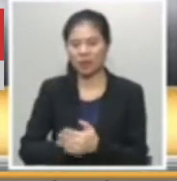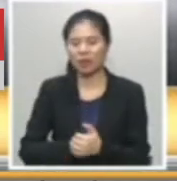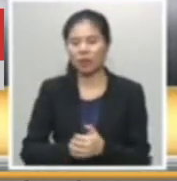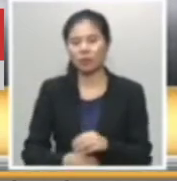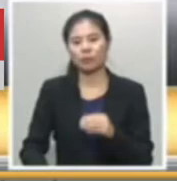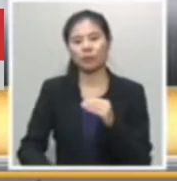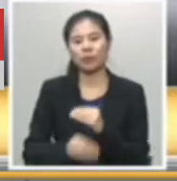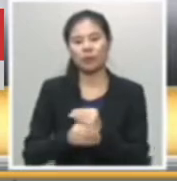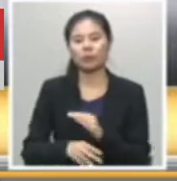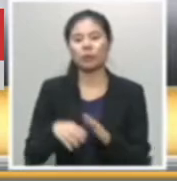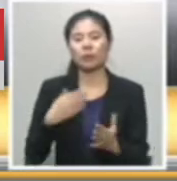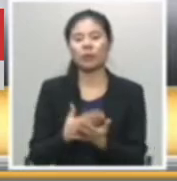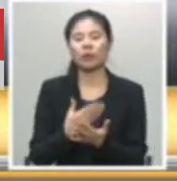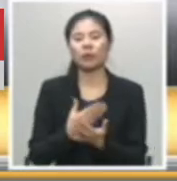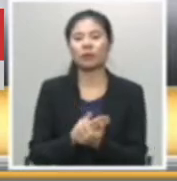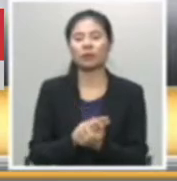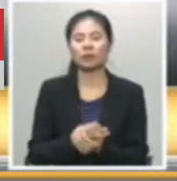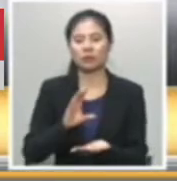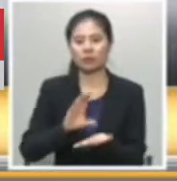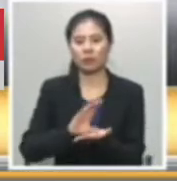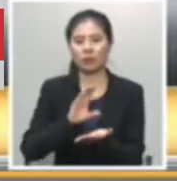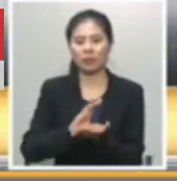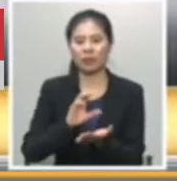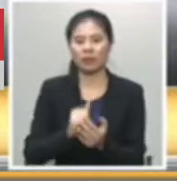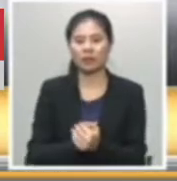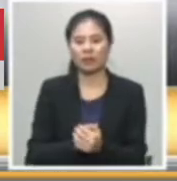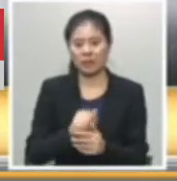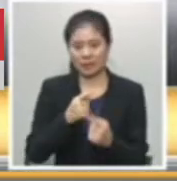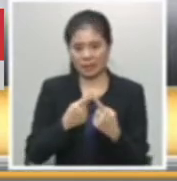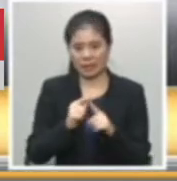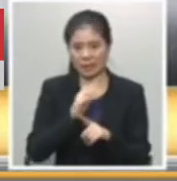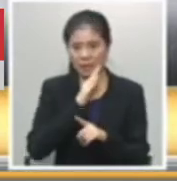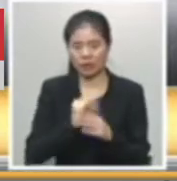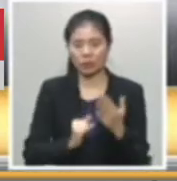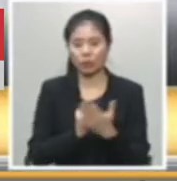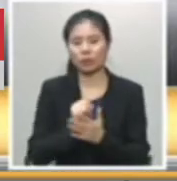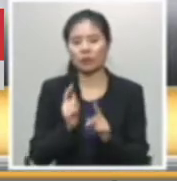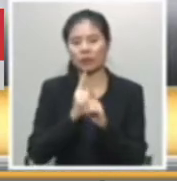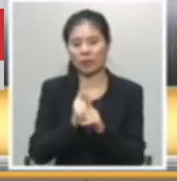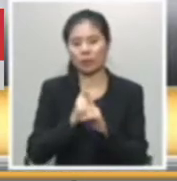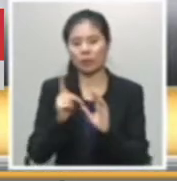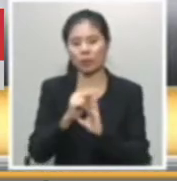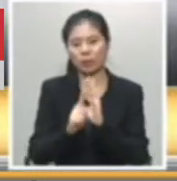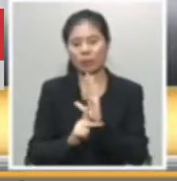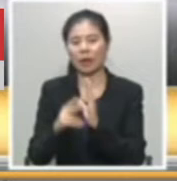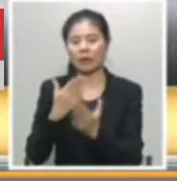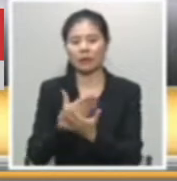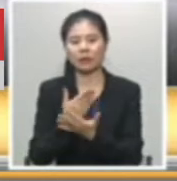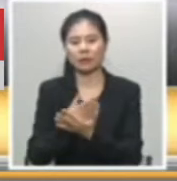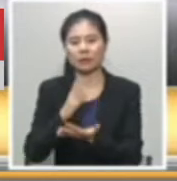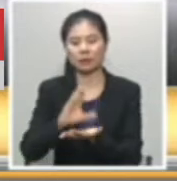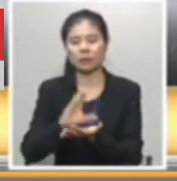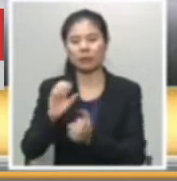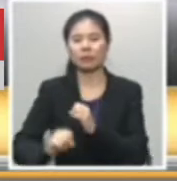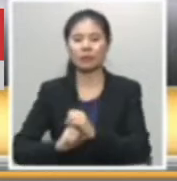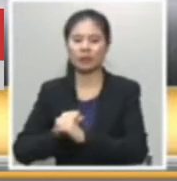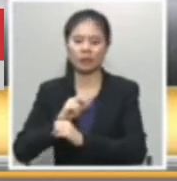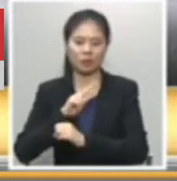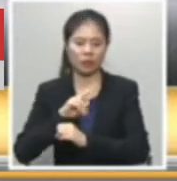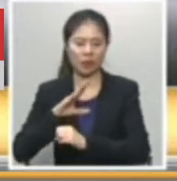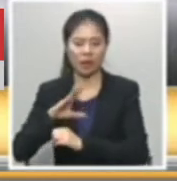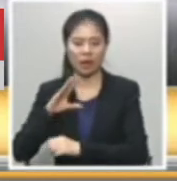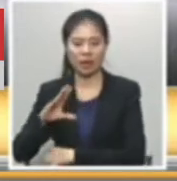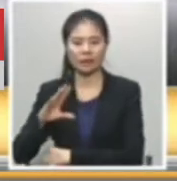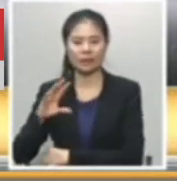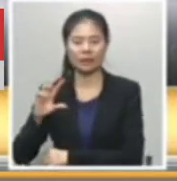ประมาณเข้าไปด้วยซึ่งหากให้ถูกต้องตามกฎหมายงบประมาณนะครับเท่ากับปี2553เ